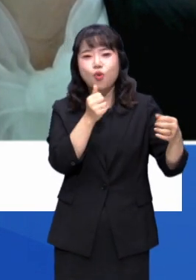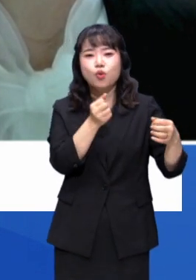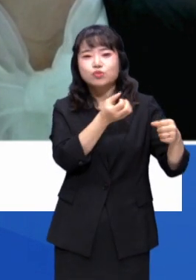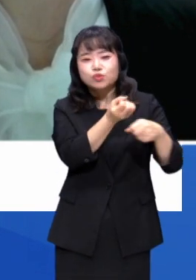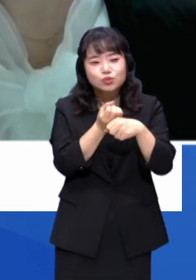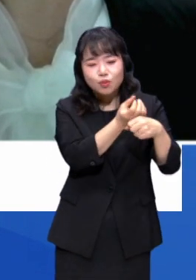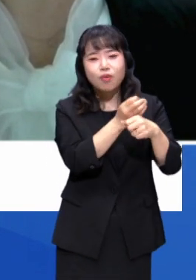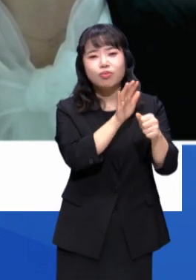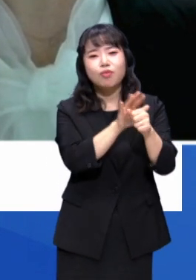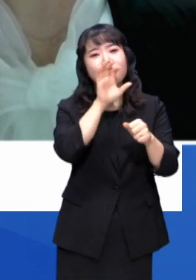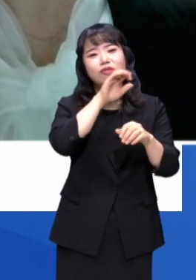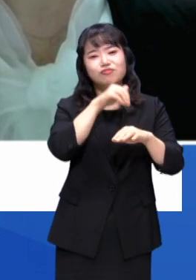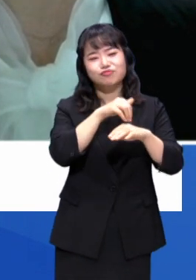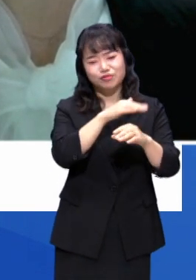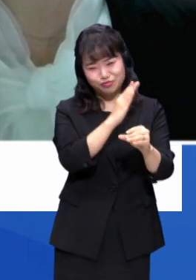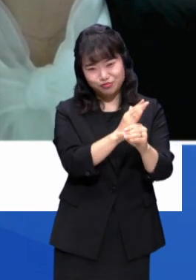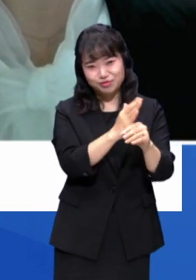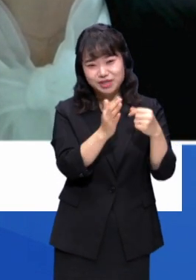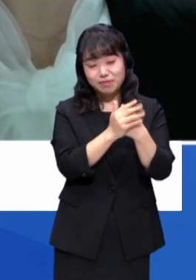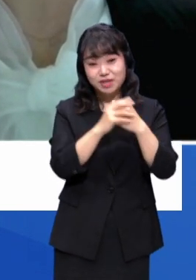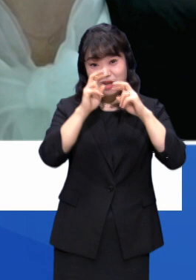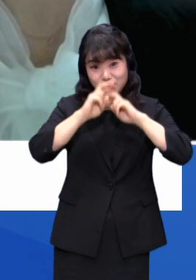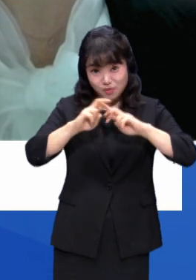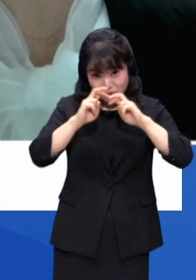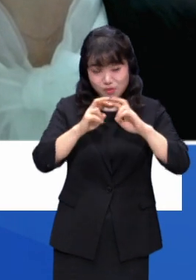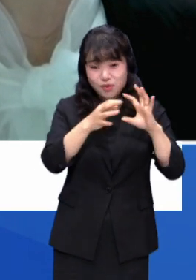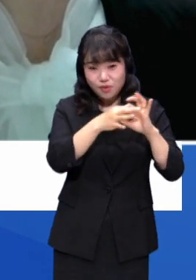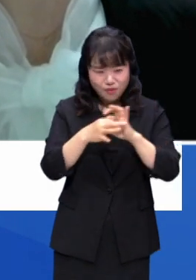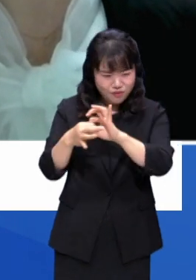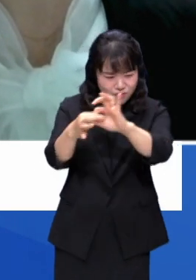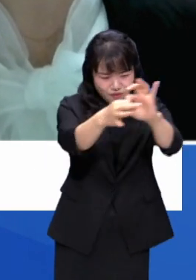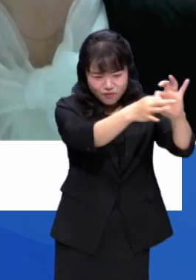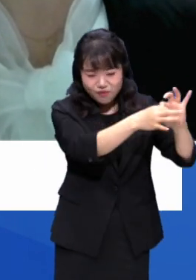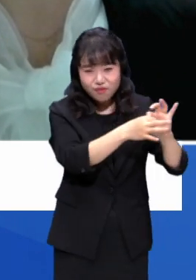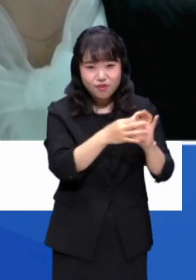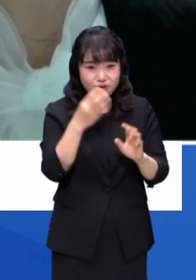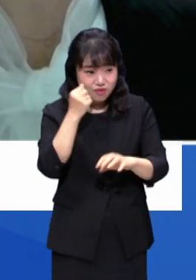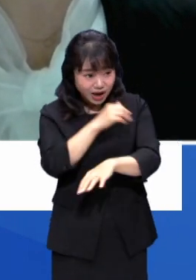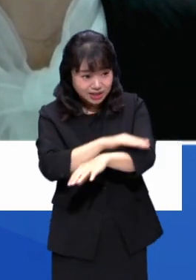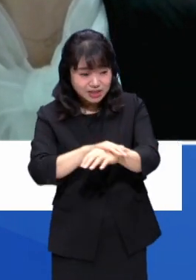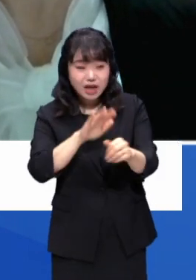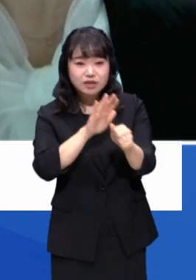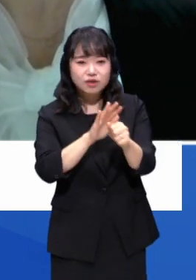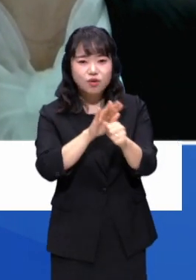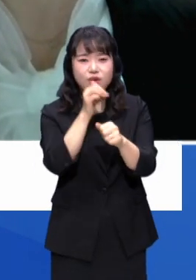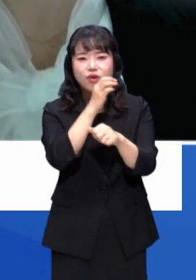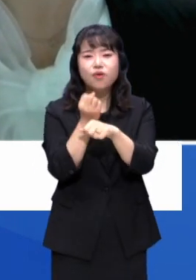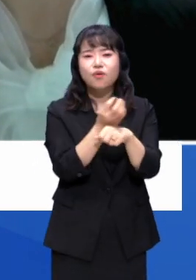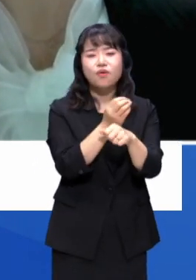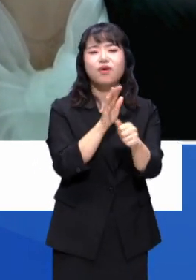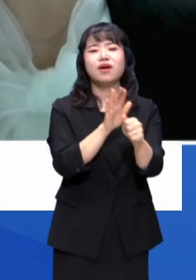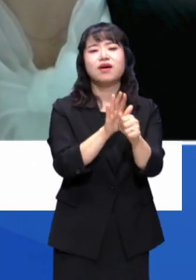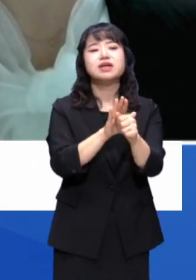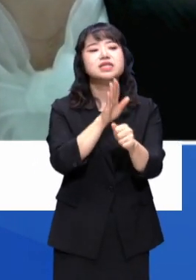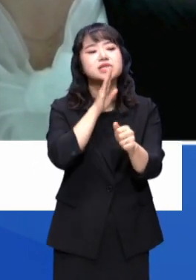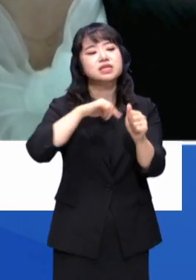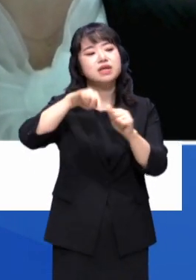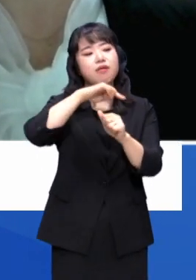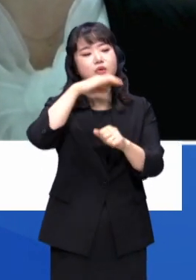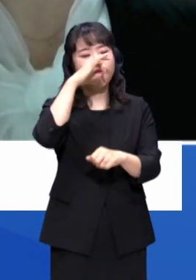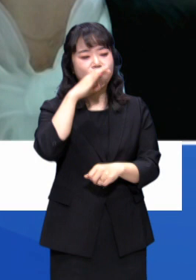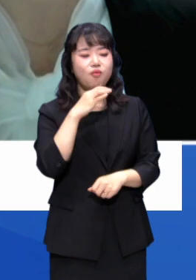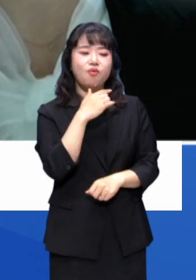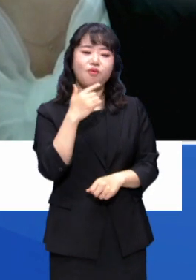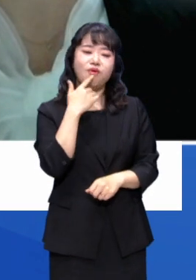때문에 음악산업 전반의 선순환 과정이 이루어질 수 있게 하는 역할을 돕는 현실적인